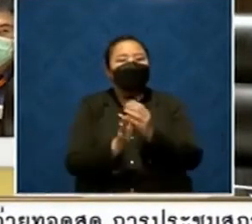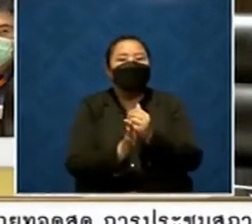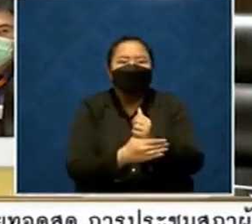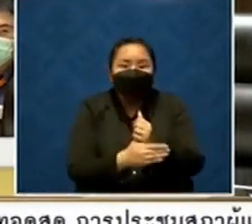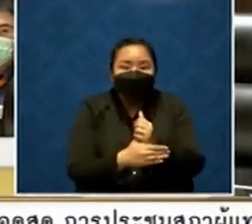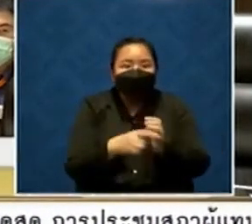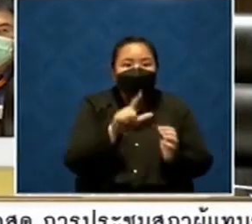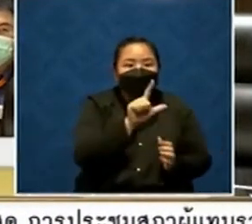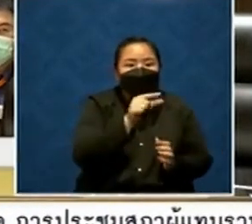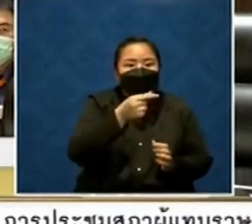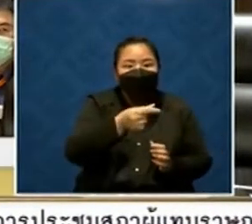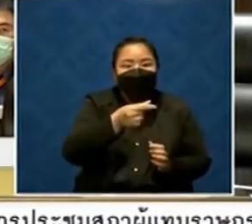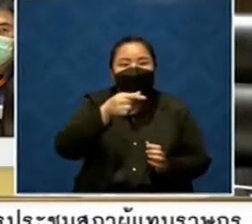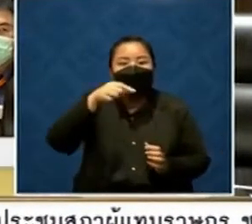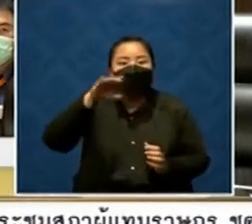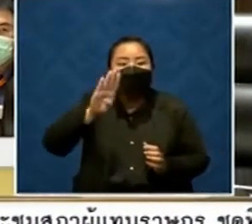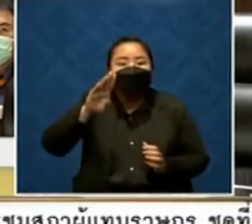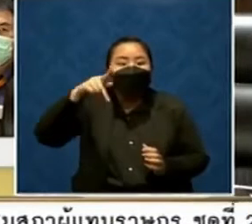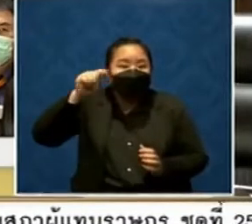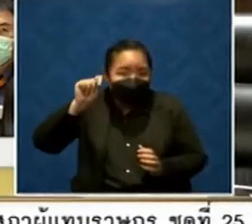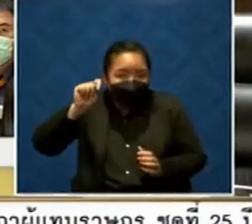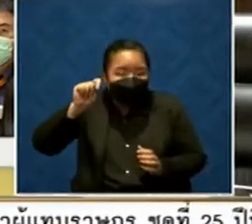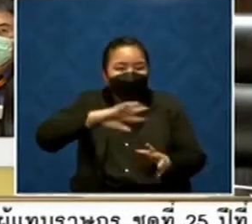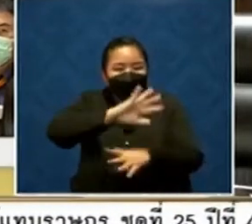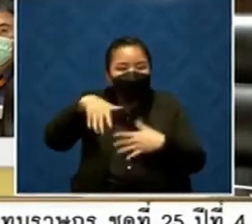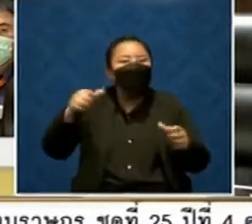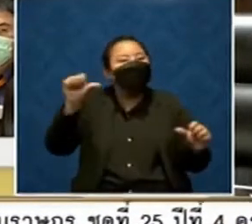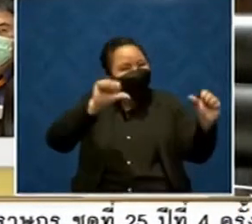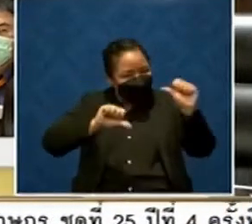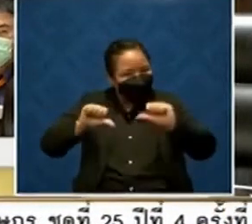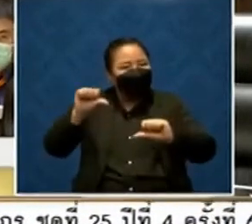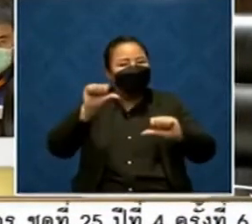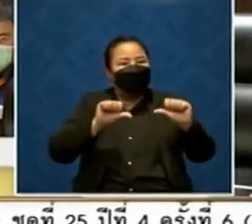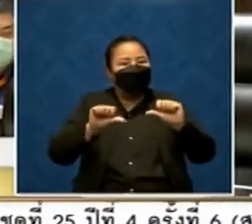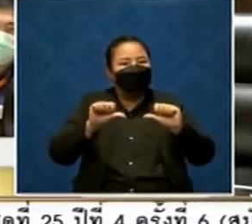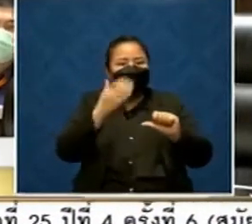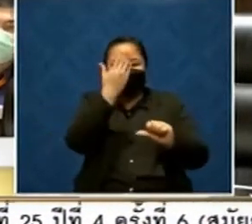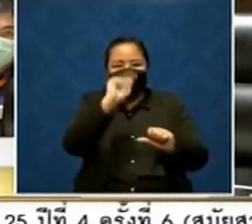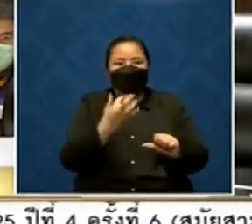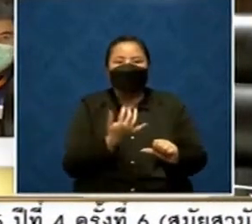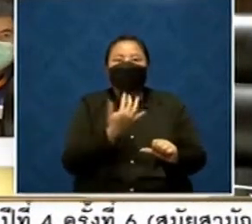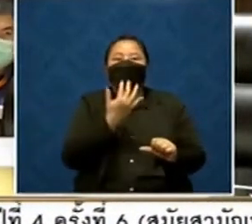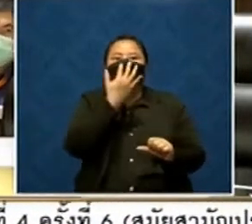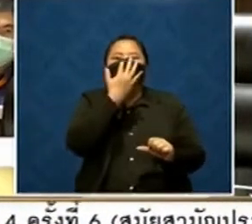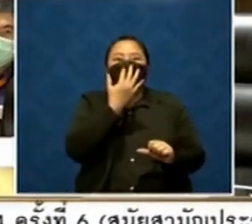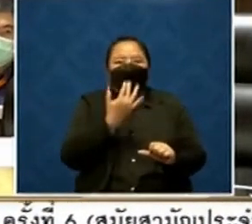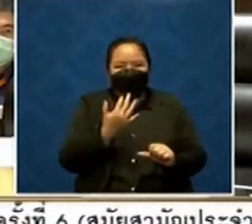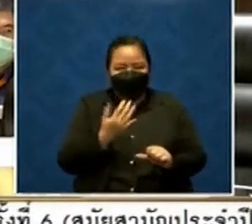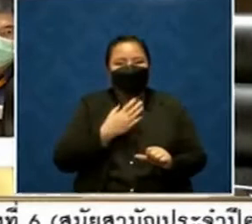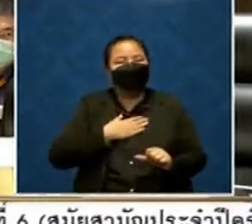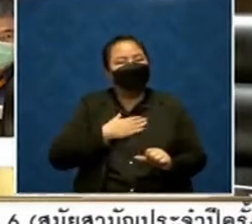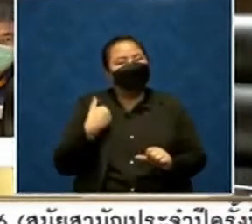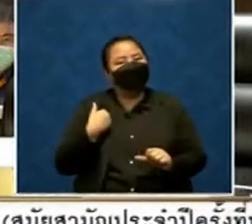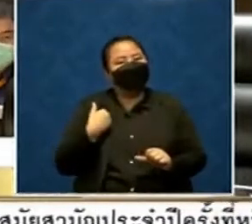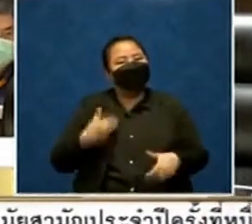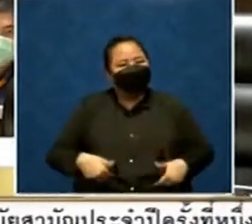พศแต่ในนั้นเนี่ยมันก็มีบุคคลที่ทำงานกับอีกฝ่ายนึงบุคคลที่ทำงานกับอีกฝ่ายนึงบุคคลที่มีความสั